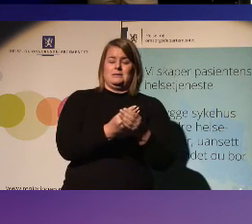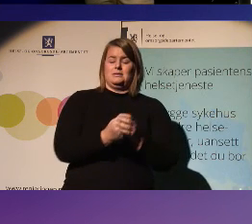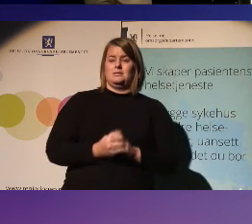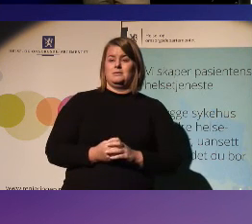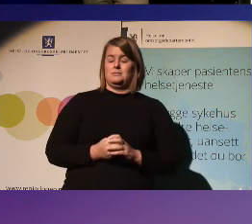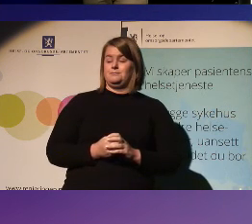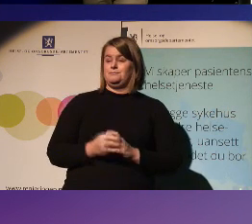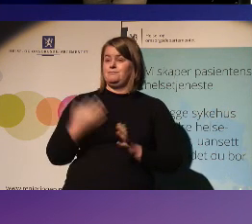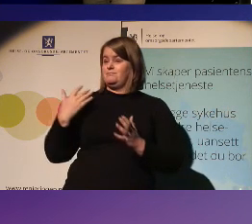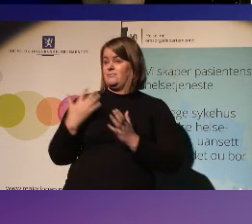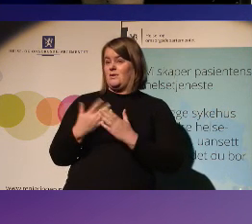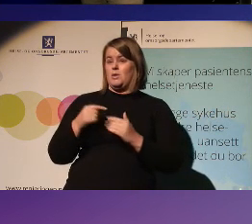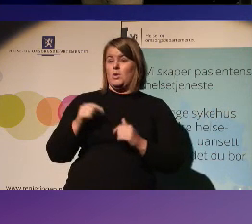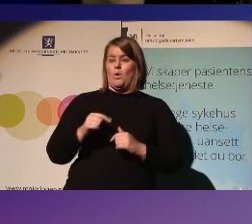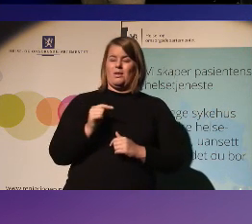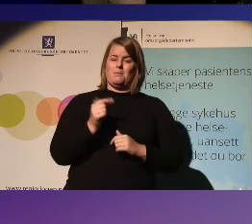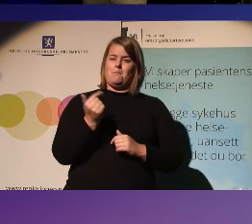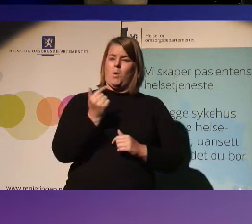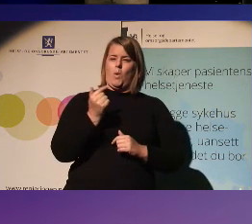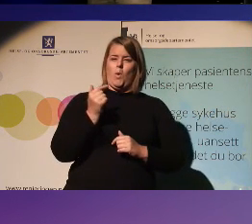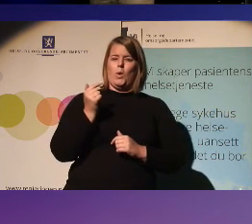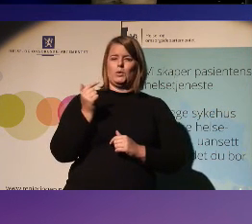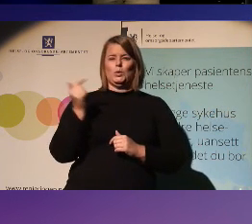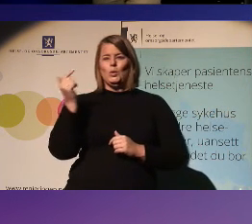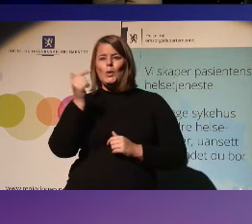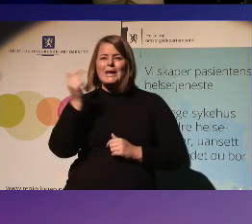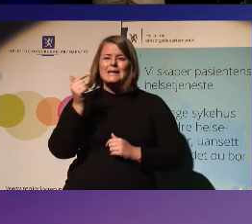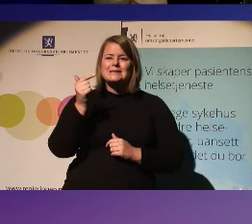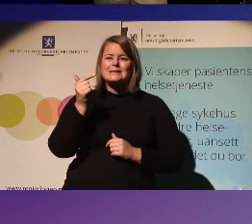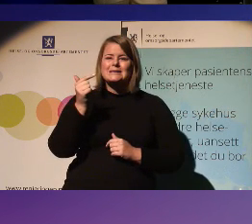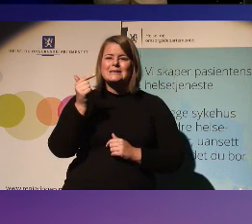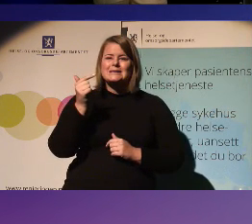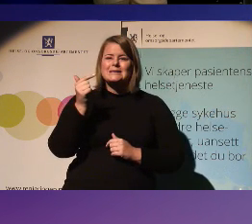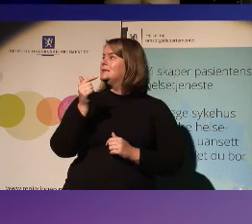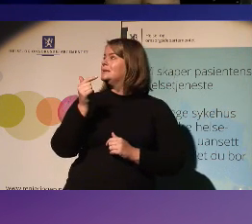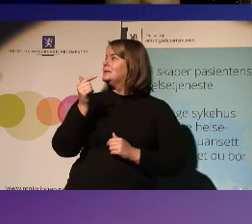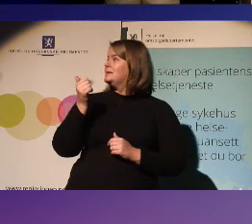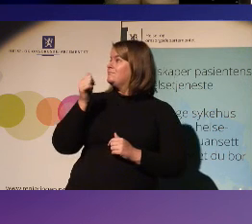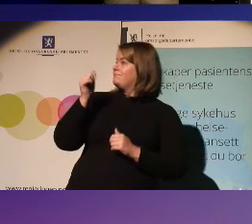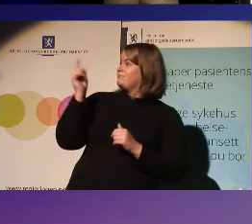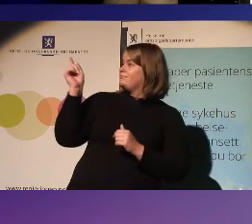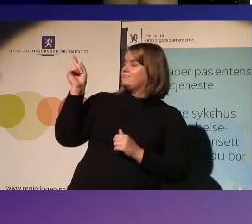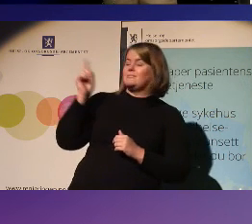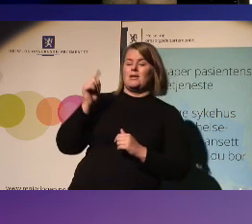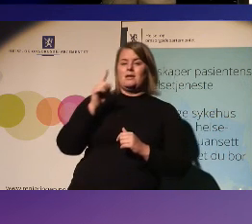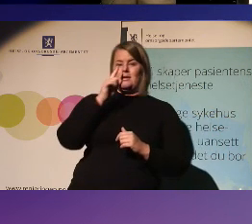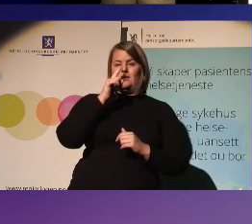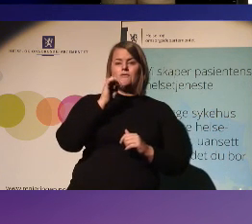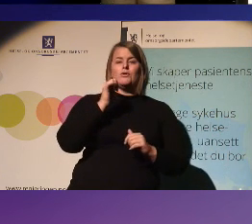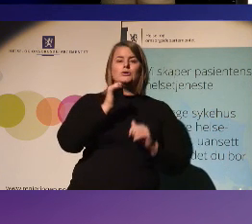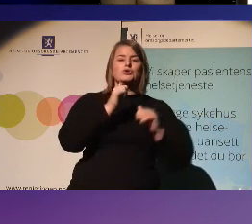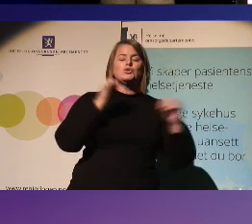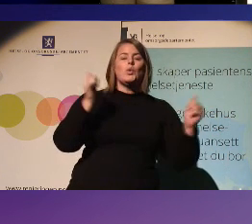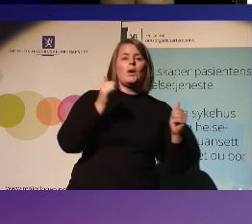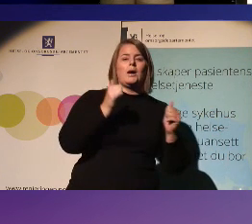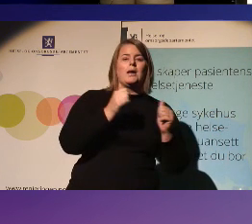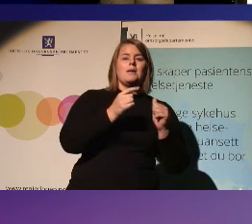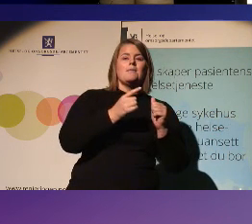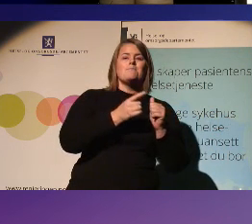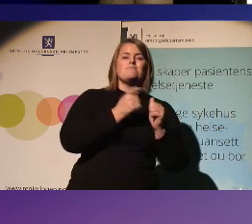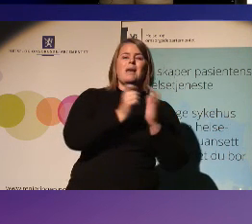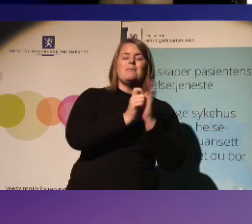den blå turkise, den alt for stor misleverandør på valgene og prioriteringene vi gjør i